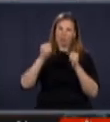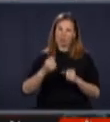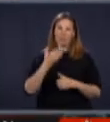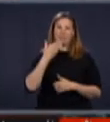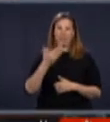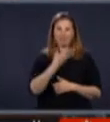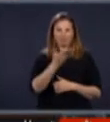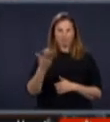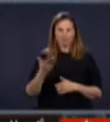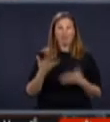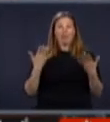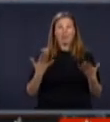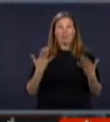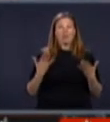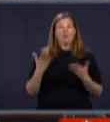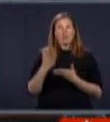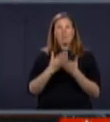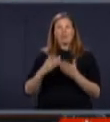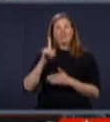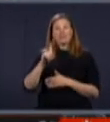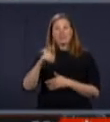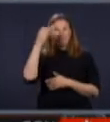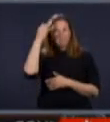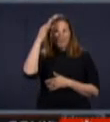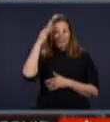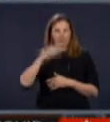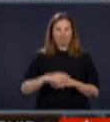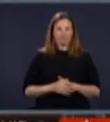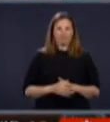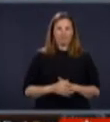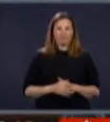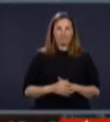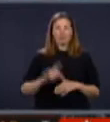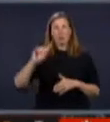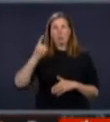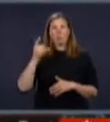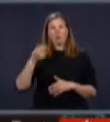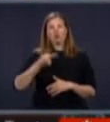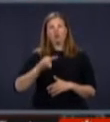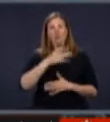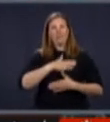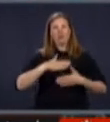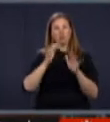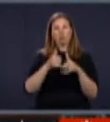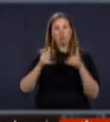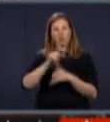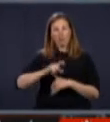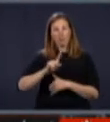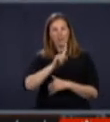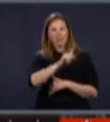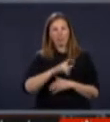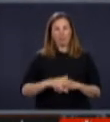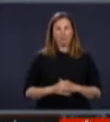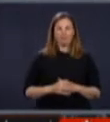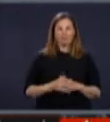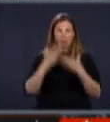Merci, Mme McCann. Nous en sommes maintenant à la période de questions. Tout d'abord, Geneviève Lajoie du Journal de Québec. Bonjour.